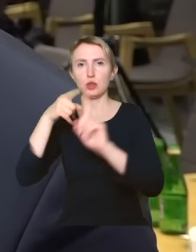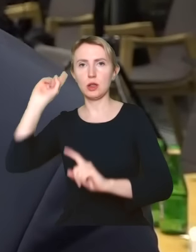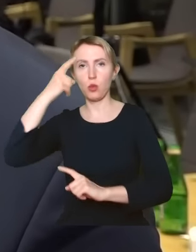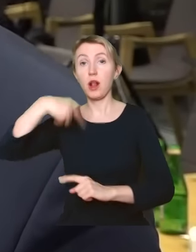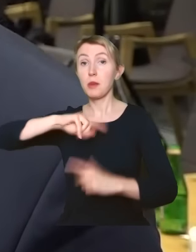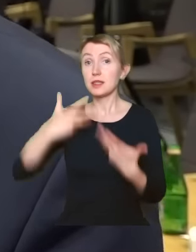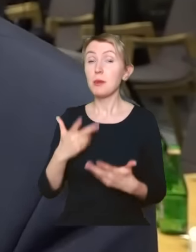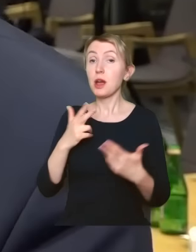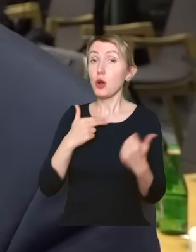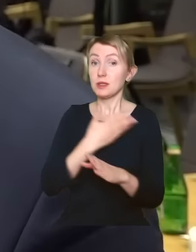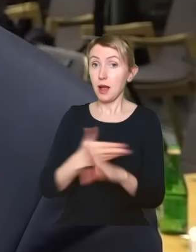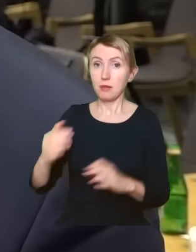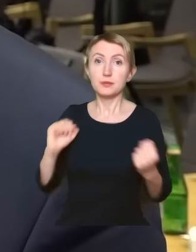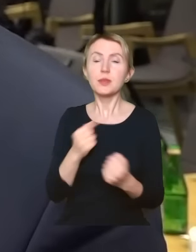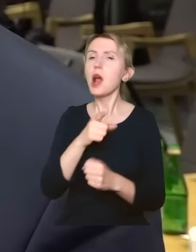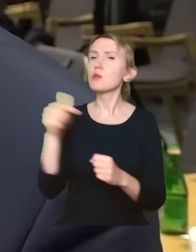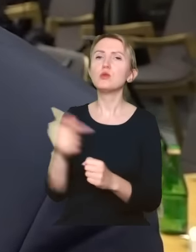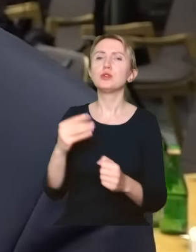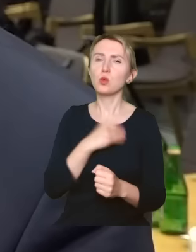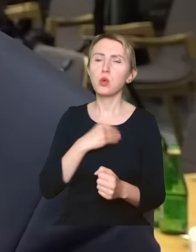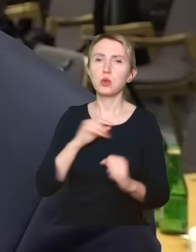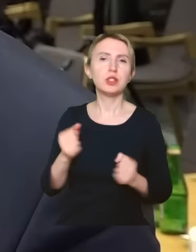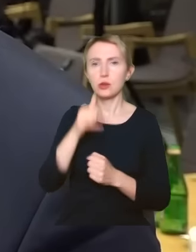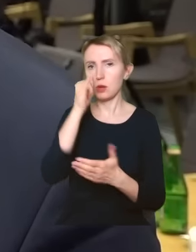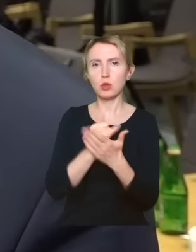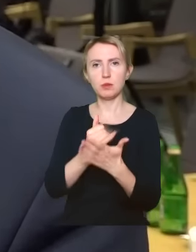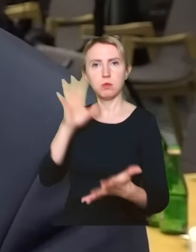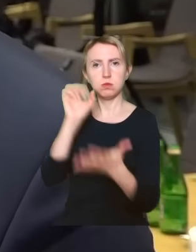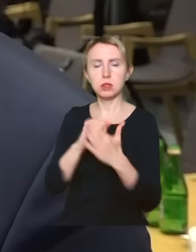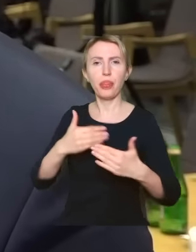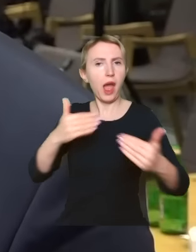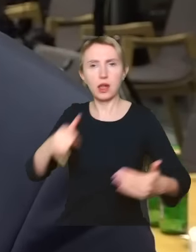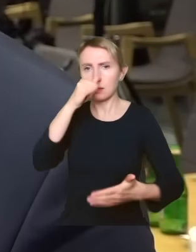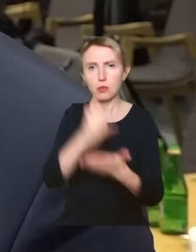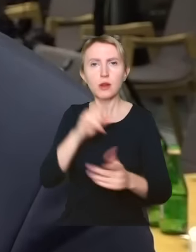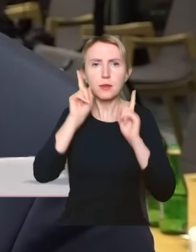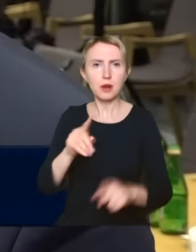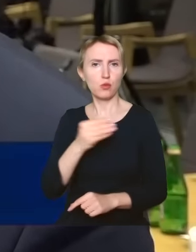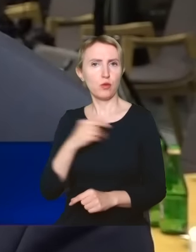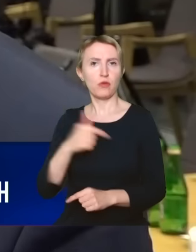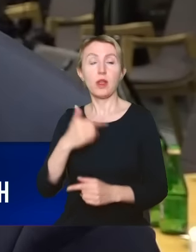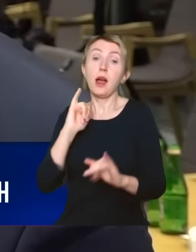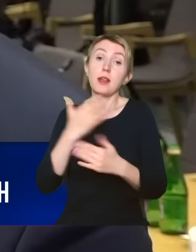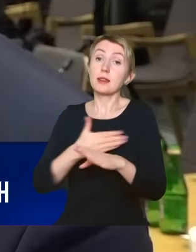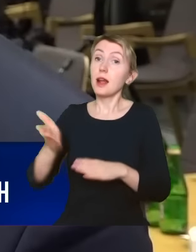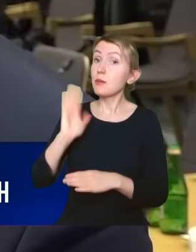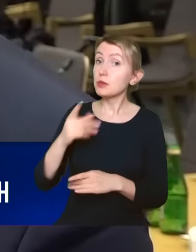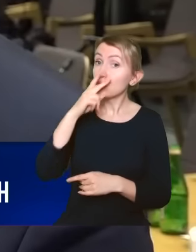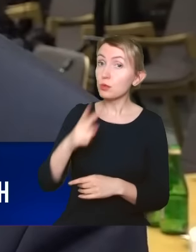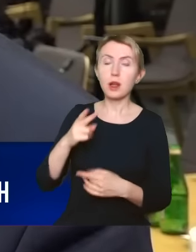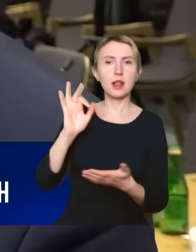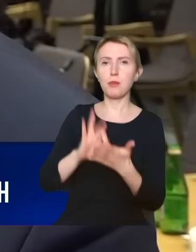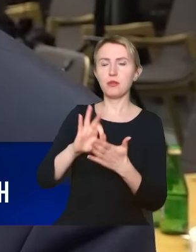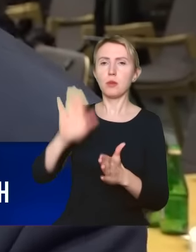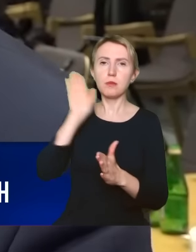komisja działała, natomiast ona musi działać rzetelnie. To nie może być hucpa, to nie może być teatrzyk. Jak to będzie dalej wyglądało, zobaczymy. Natomiast na pewno nie odpuścimy tej sprawy i